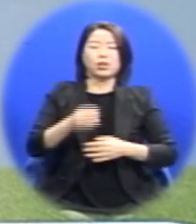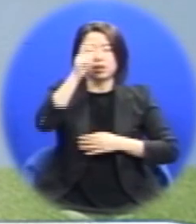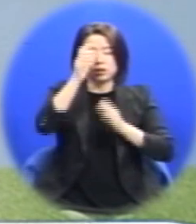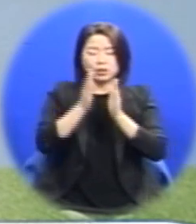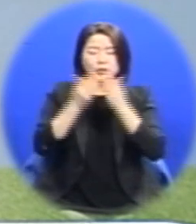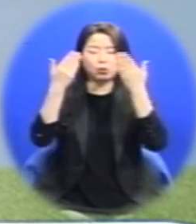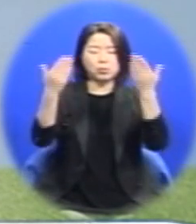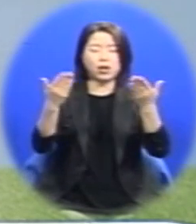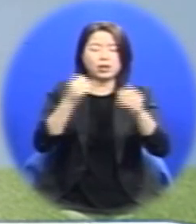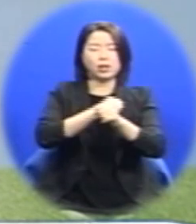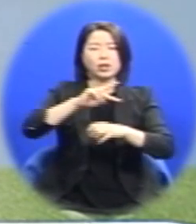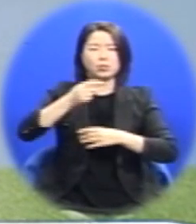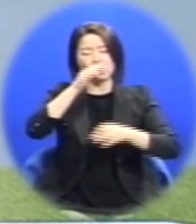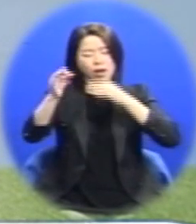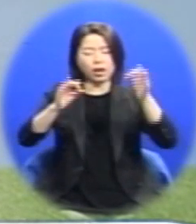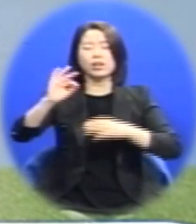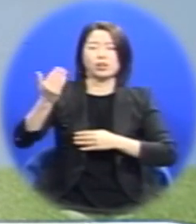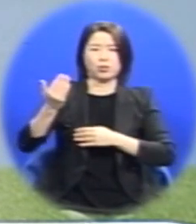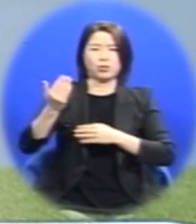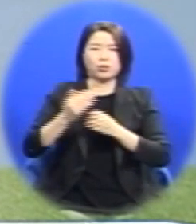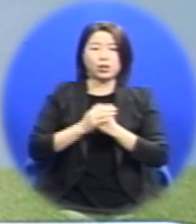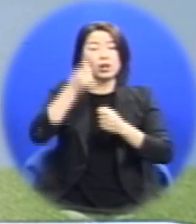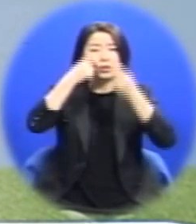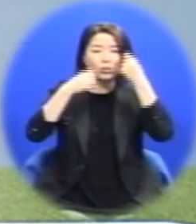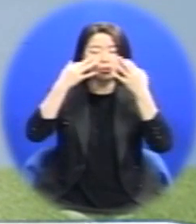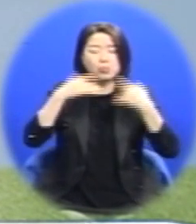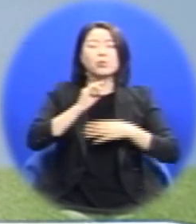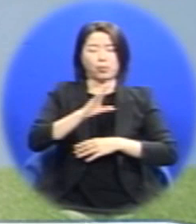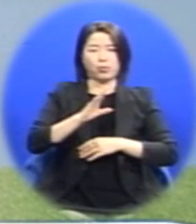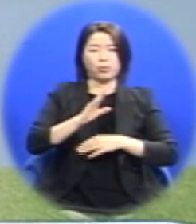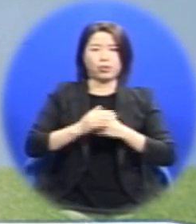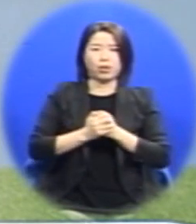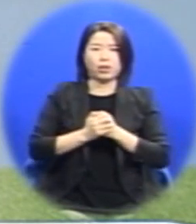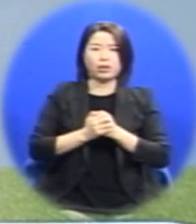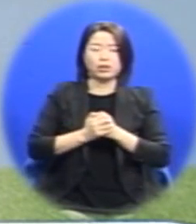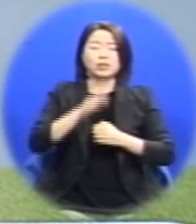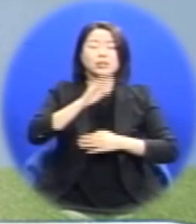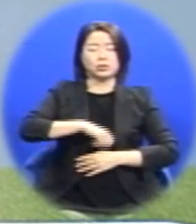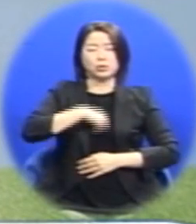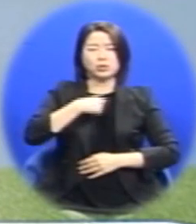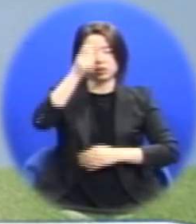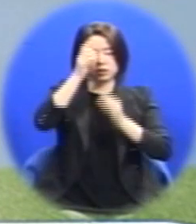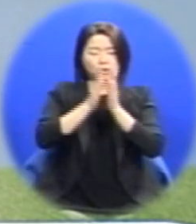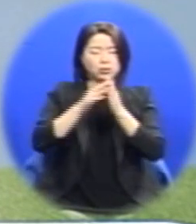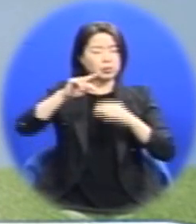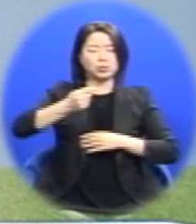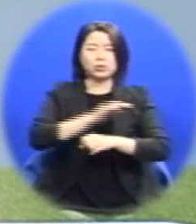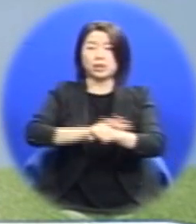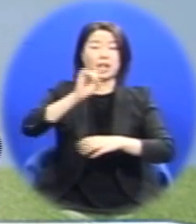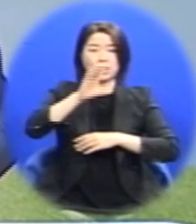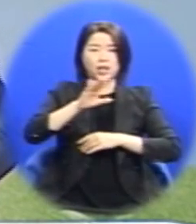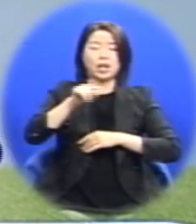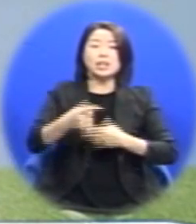기도만 해도 그냥 소리소리 지르게 되고 눈물밖에 안 나오고 솔직히 기도도 잘 안 되고